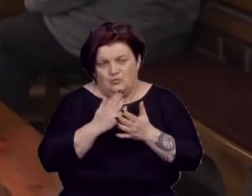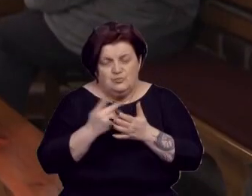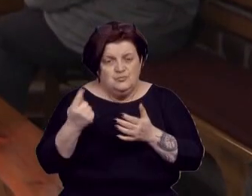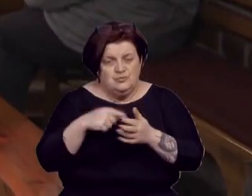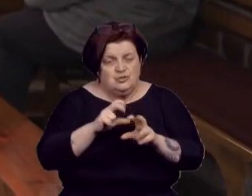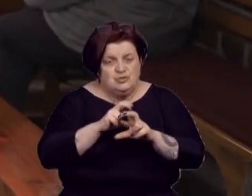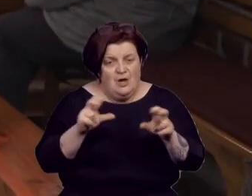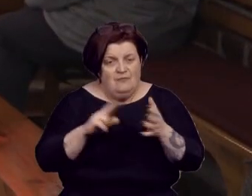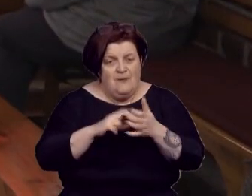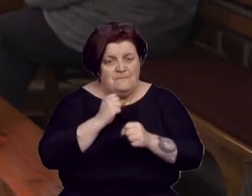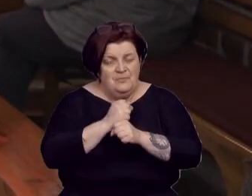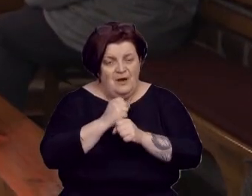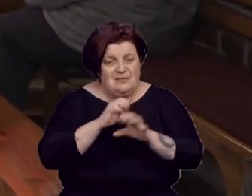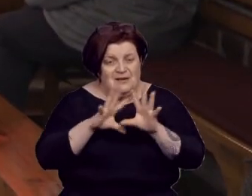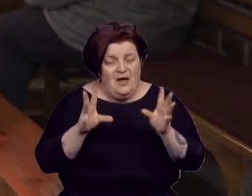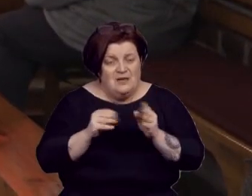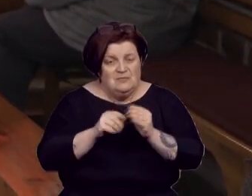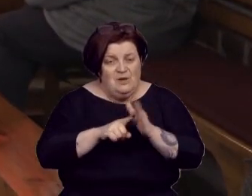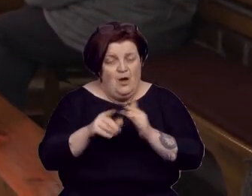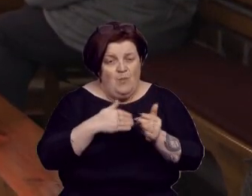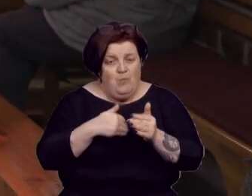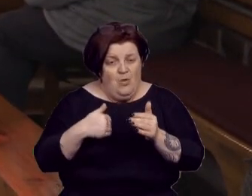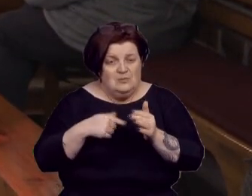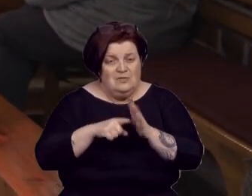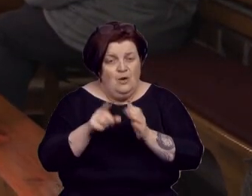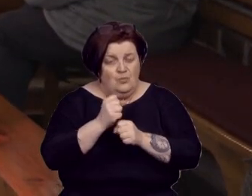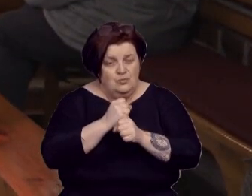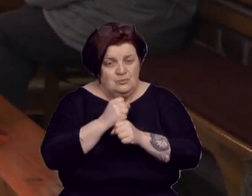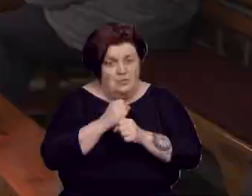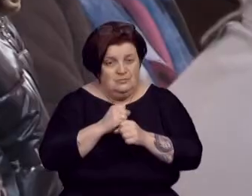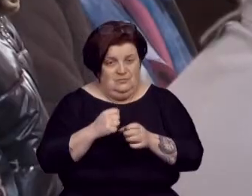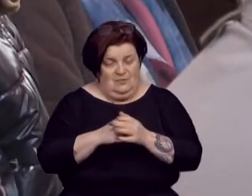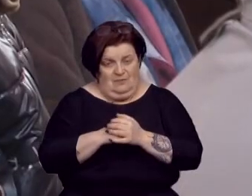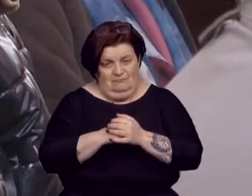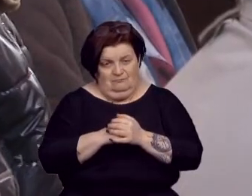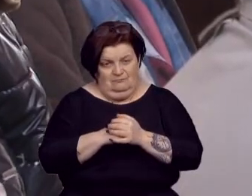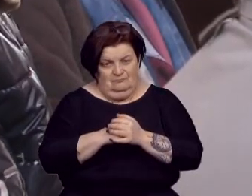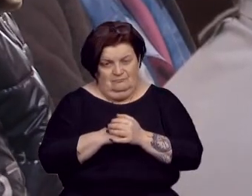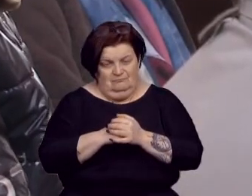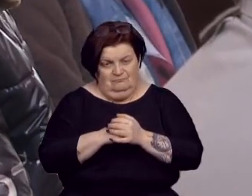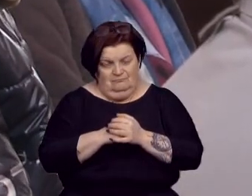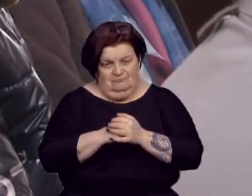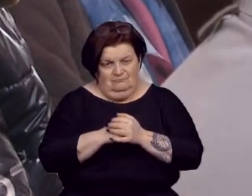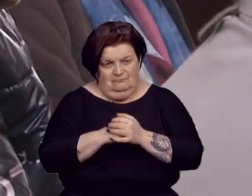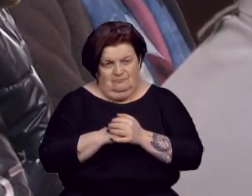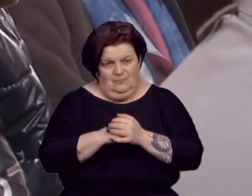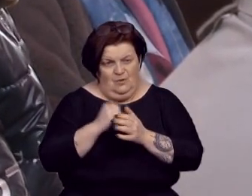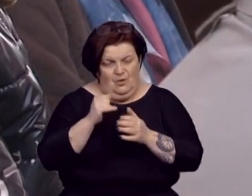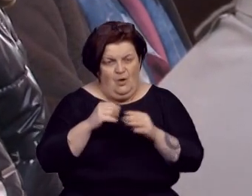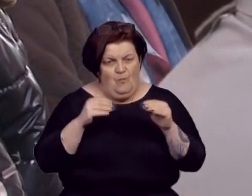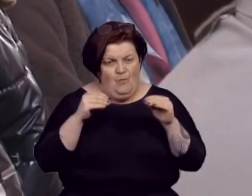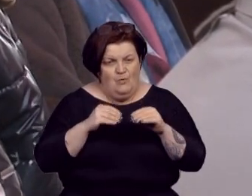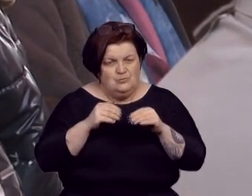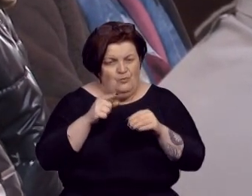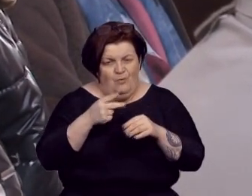Przyszedł czas na pracę razem dla Polski, dla Grudziądza, dla siebie. I możliwe, że to